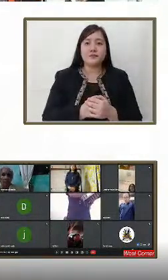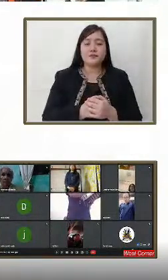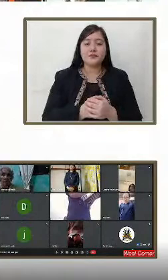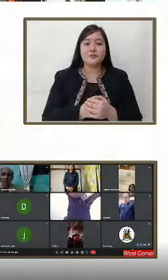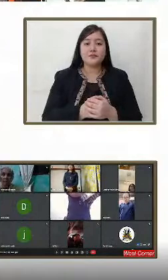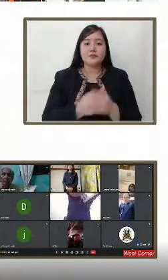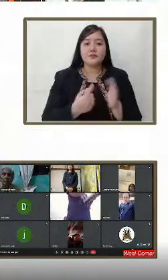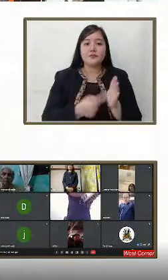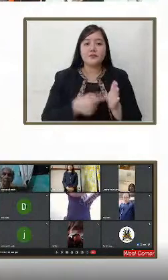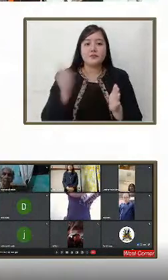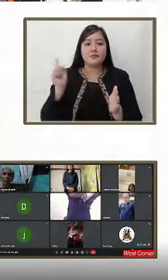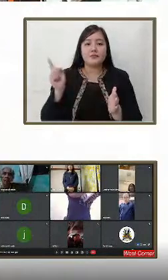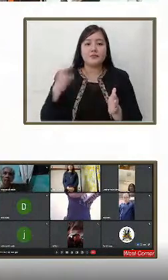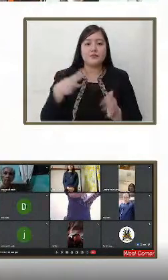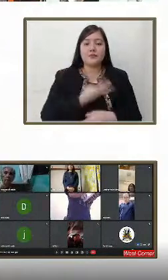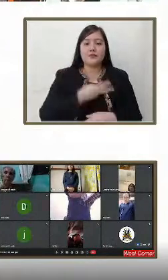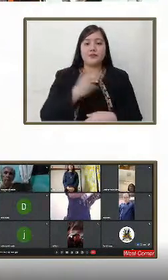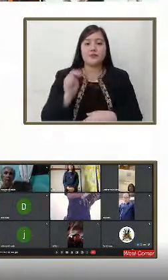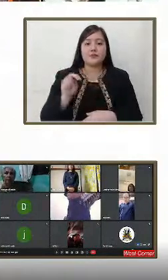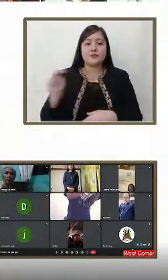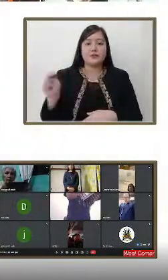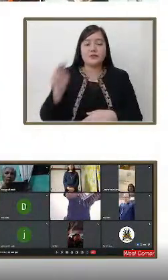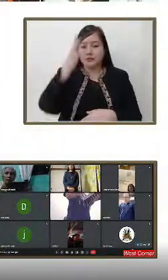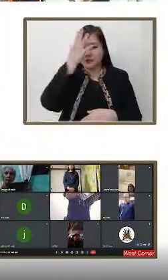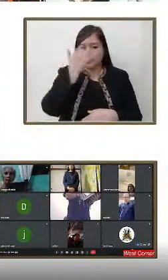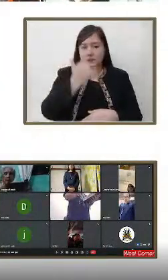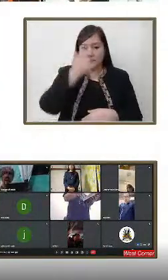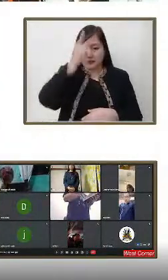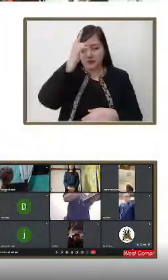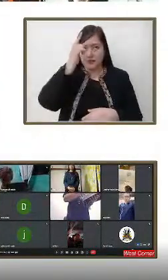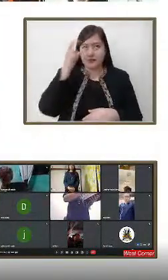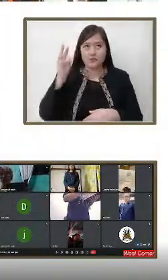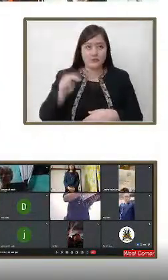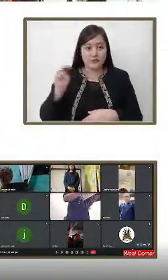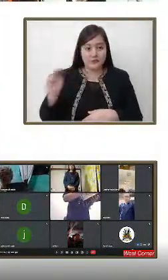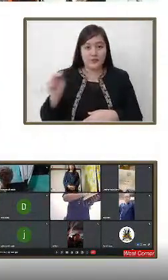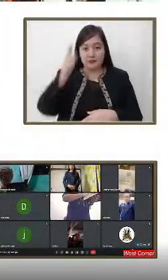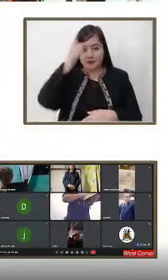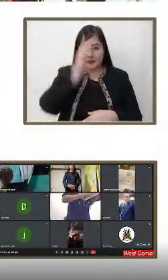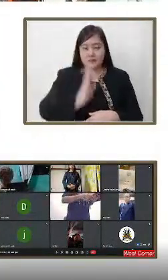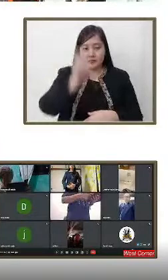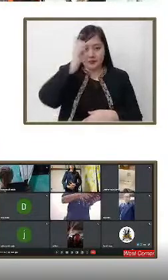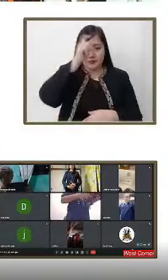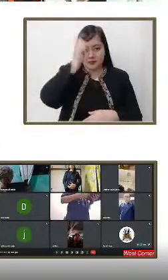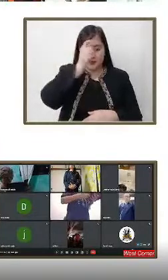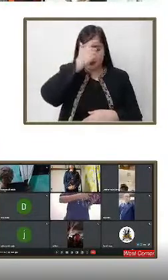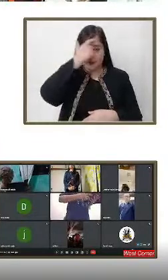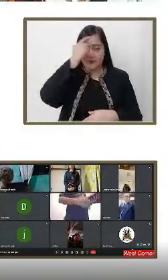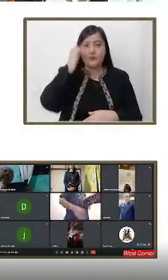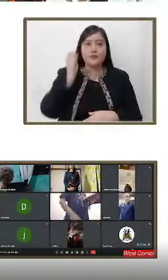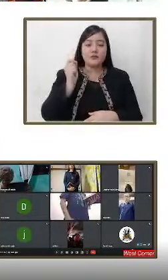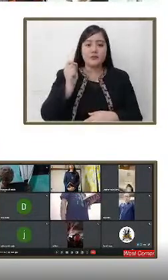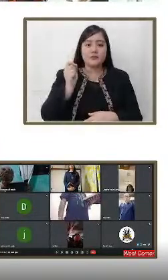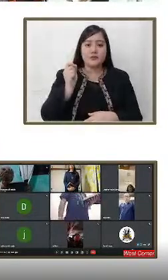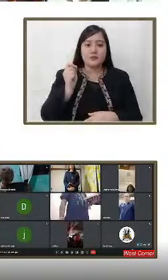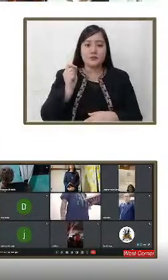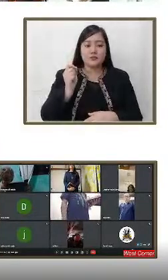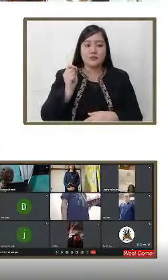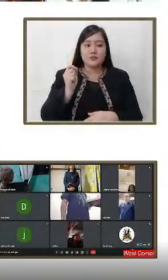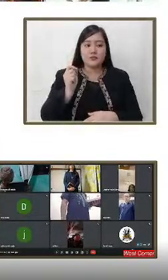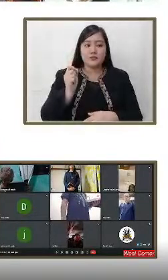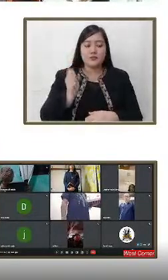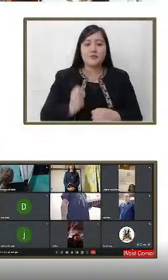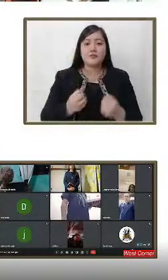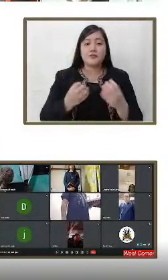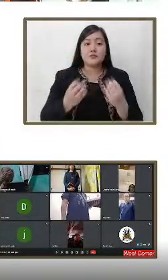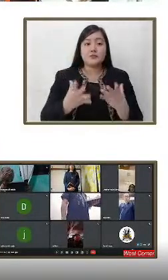natin kung bakit yung wisdom ng Diyos ang kailangan nating makuha. Amen? Sapagkat marami po nakakalimot na sapagkat